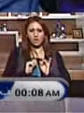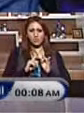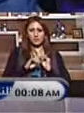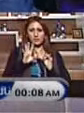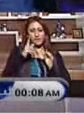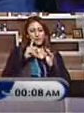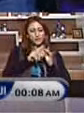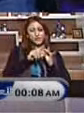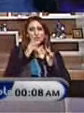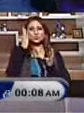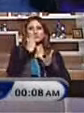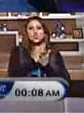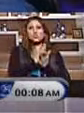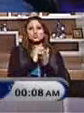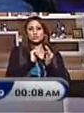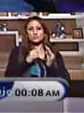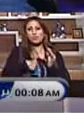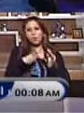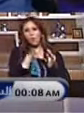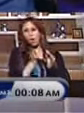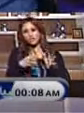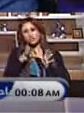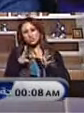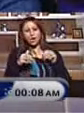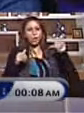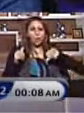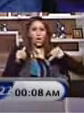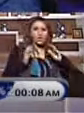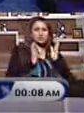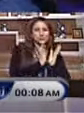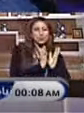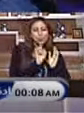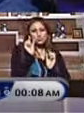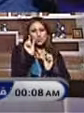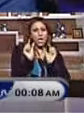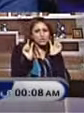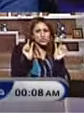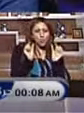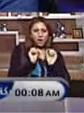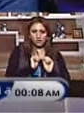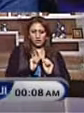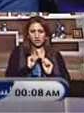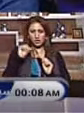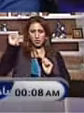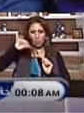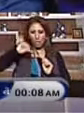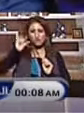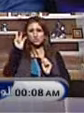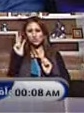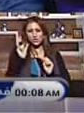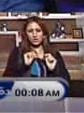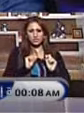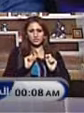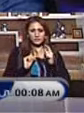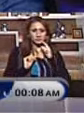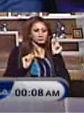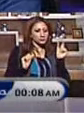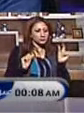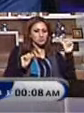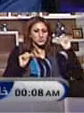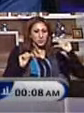النص مركب فيهم جانب الخير وجانب الشر ان غلب جانب الخير على جانب الشر صاروا عند الله افضل من الملائكه